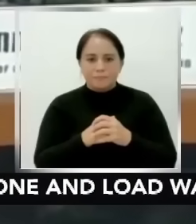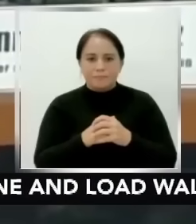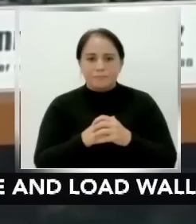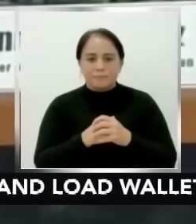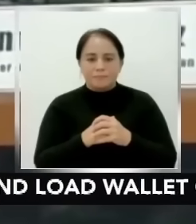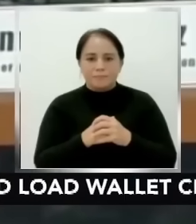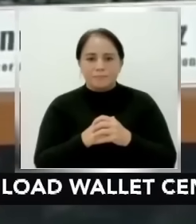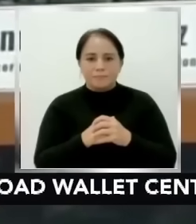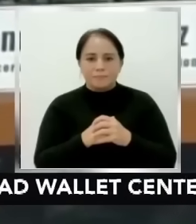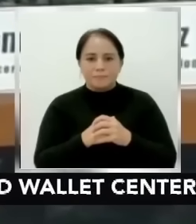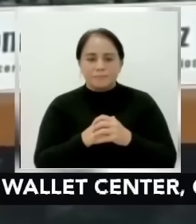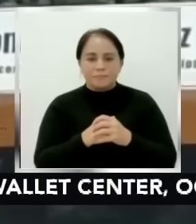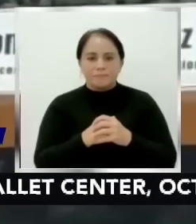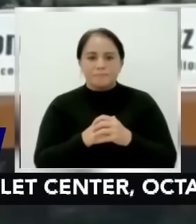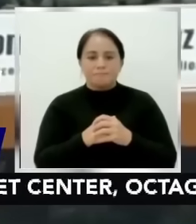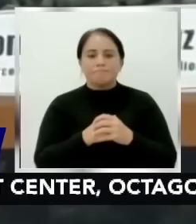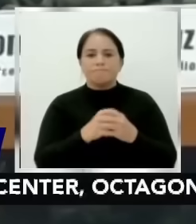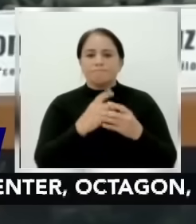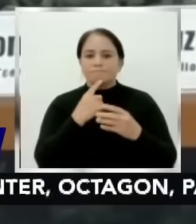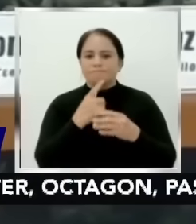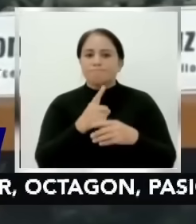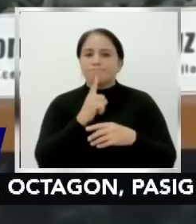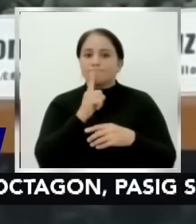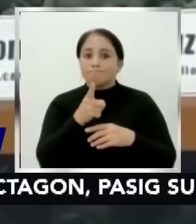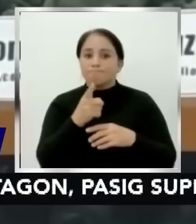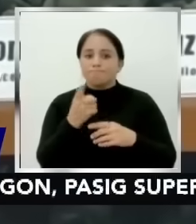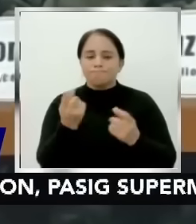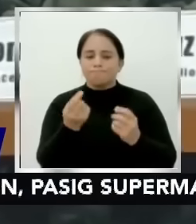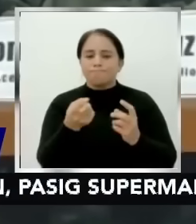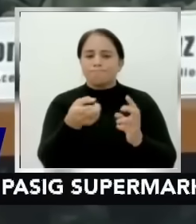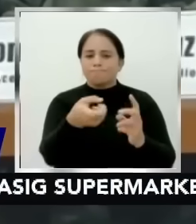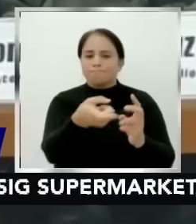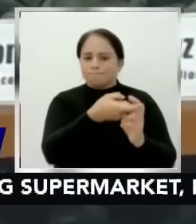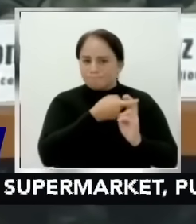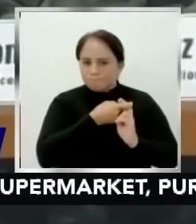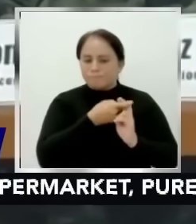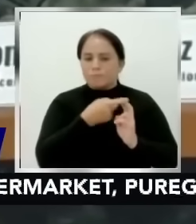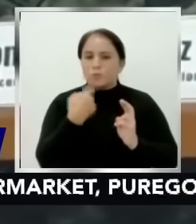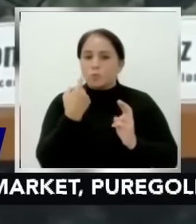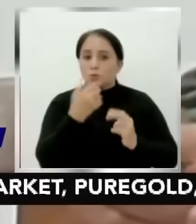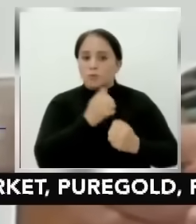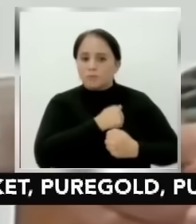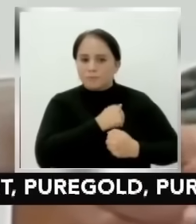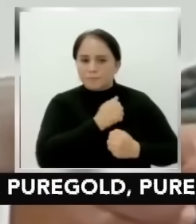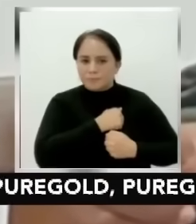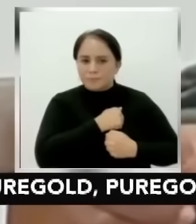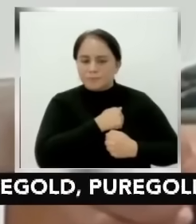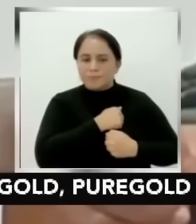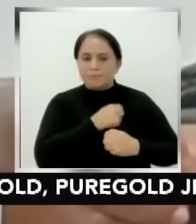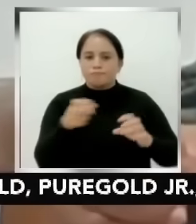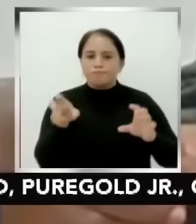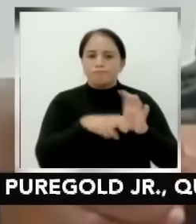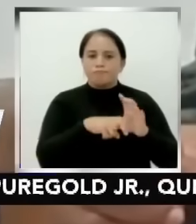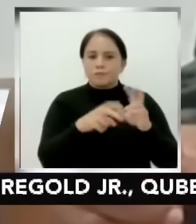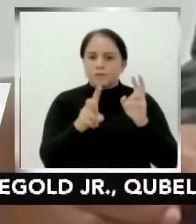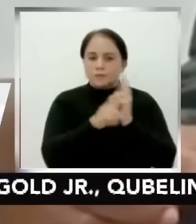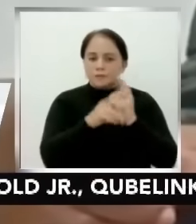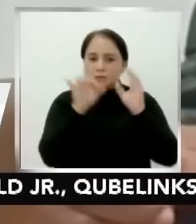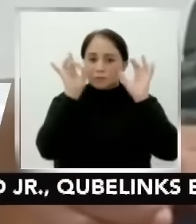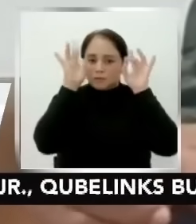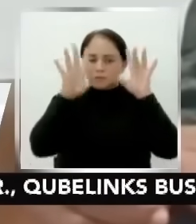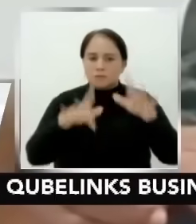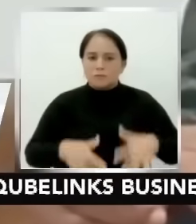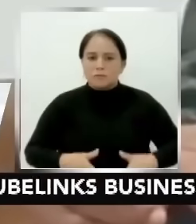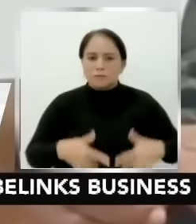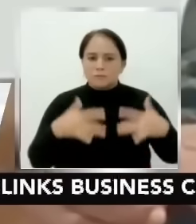Ang totoo po ay dinukot kami ng mga militar sa kainambal. Pinagbantaan yung buhay namin. Yun po ang